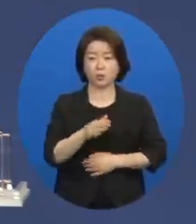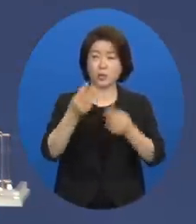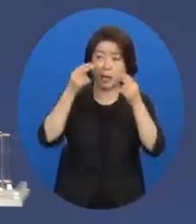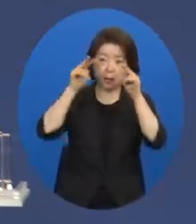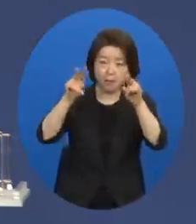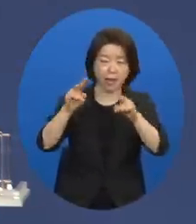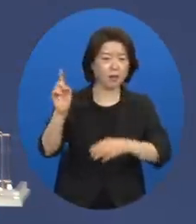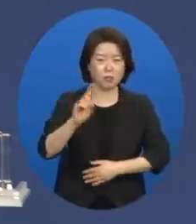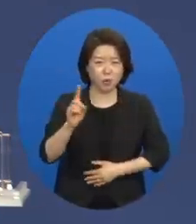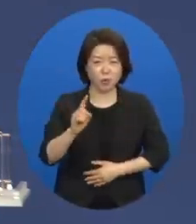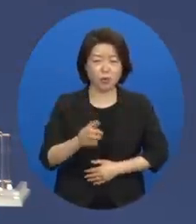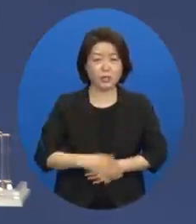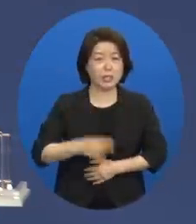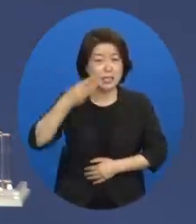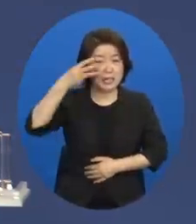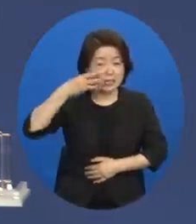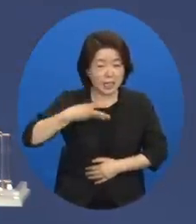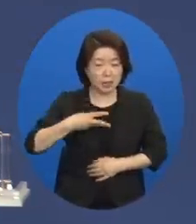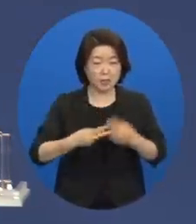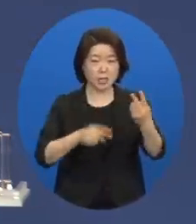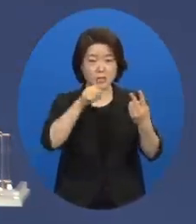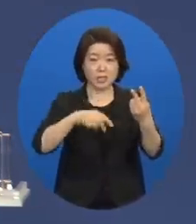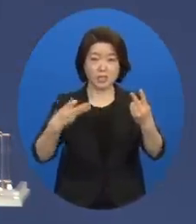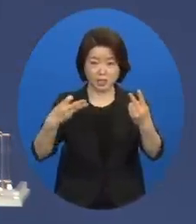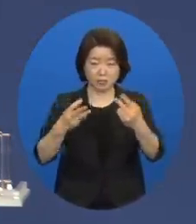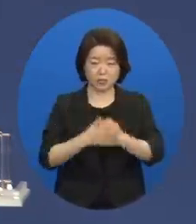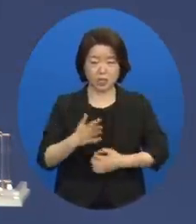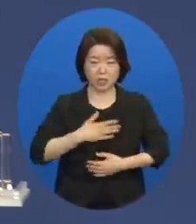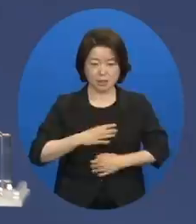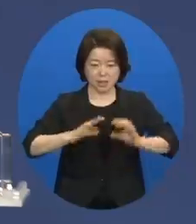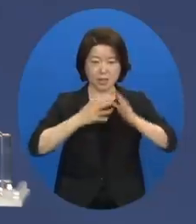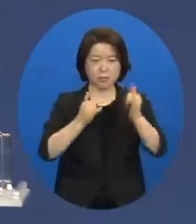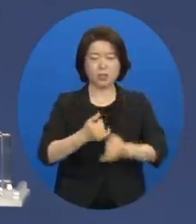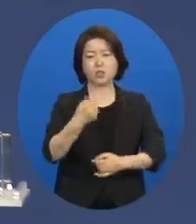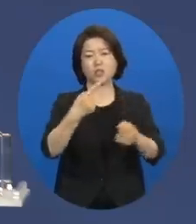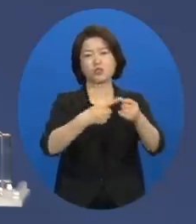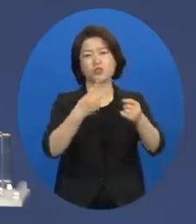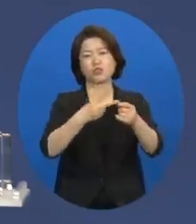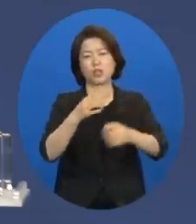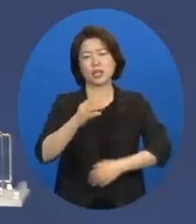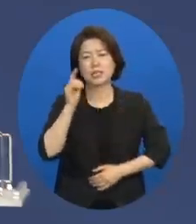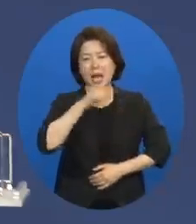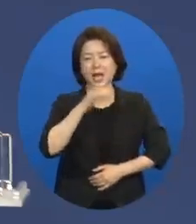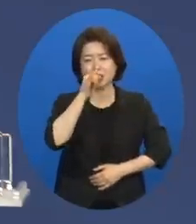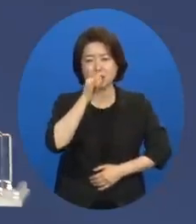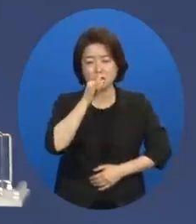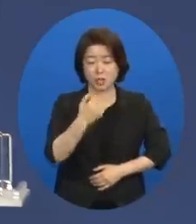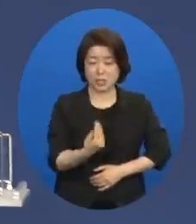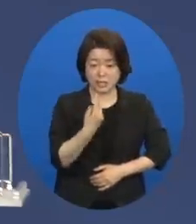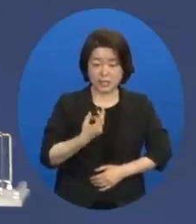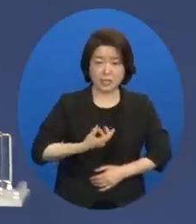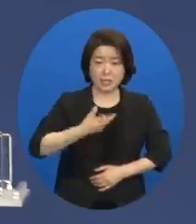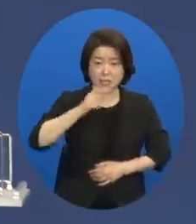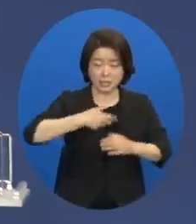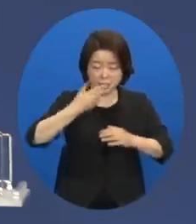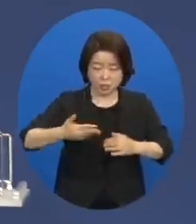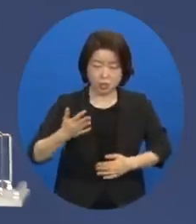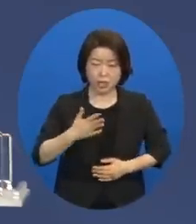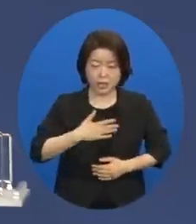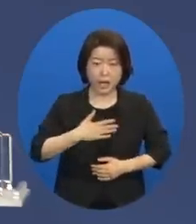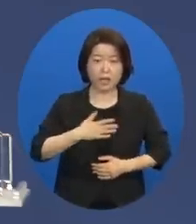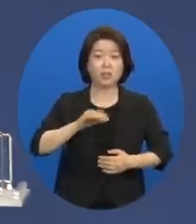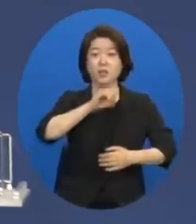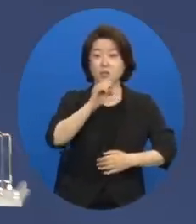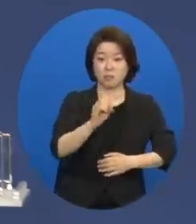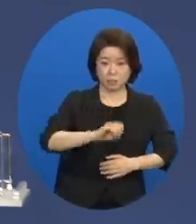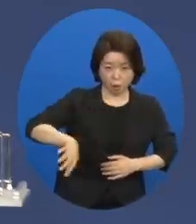있습니다. 예레미야 2장 13절에는 내 백성이 두 가지 악을 범하였다. 첫째는 생수의 근원 대신 나 하나님을 버린 것과